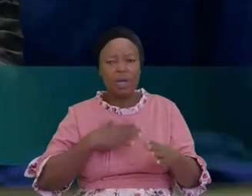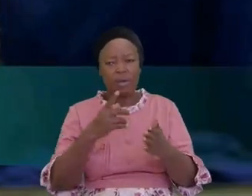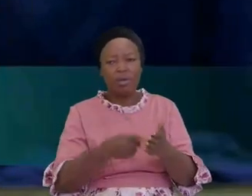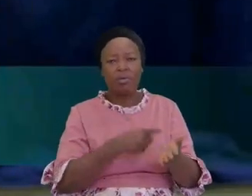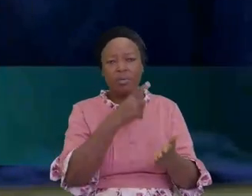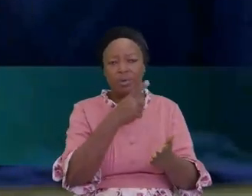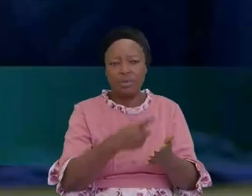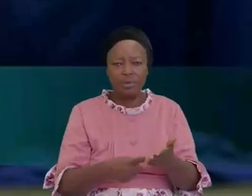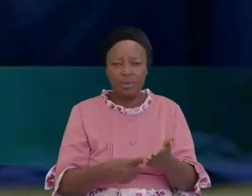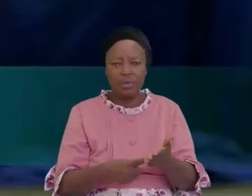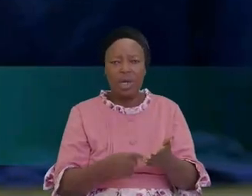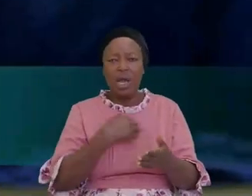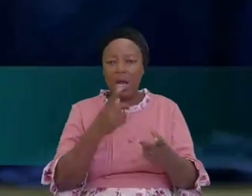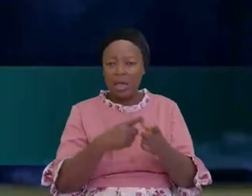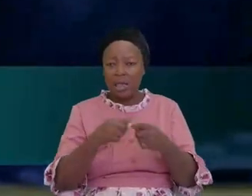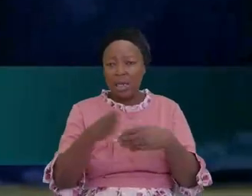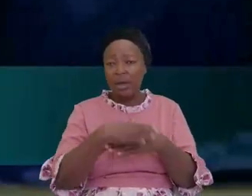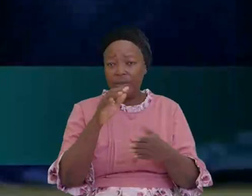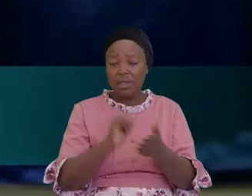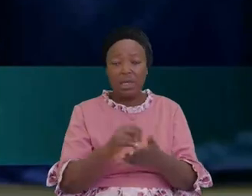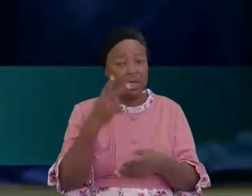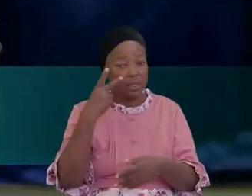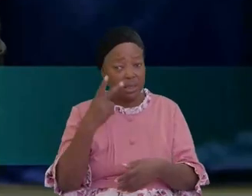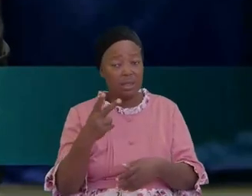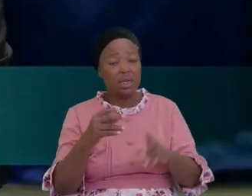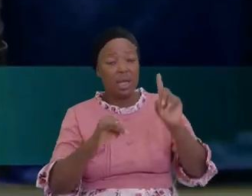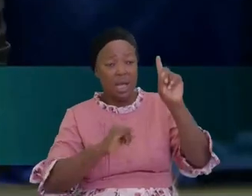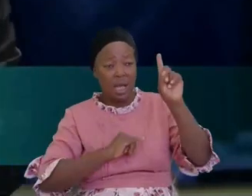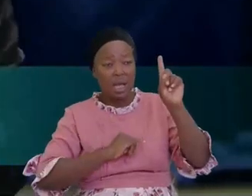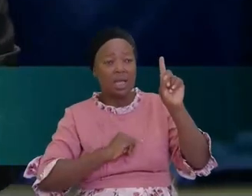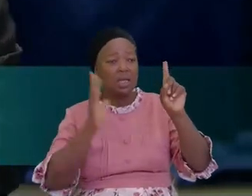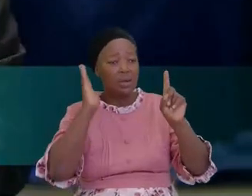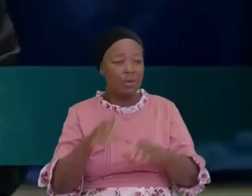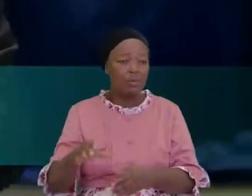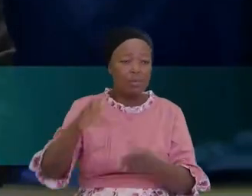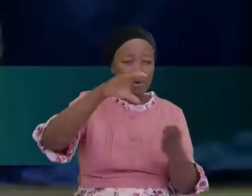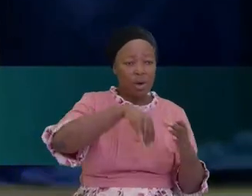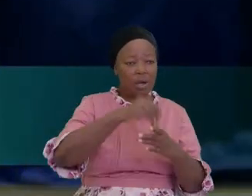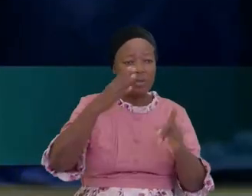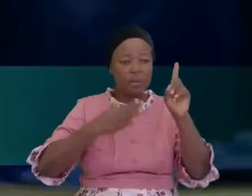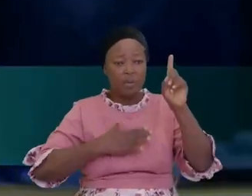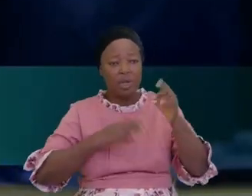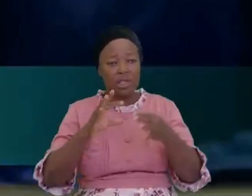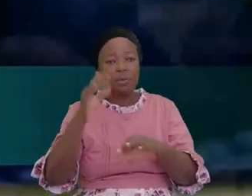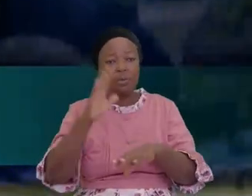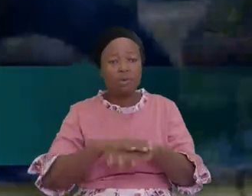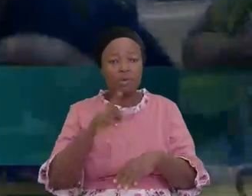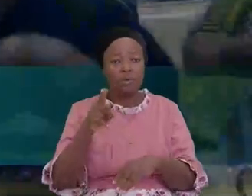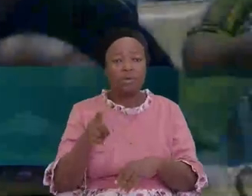Tournez-vous pour écouter mes réprimandes. Après cela, voici, je répandrai sur vous mon